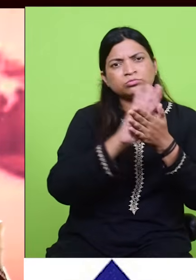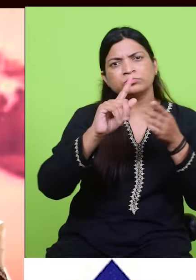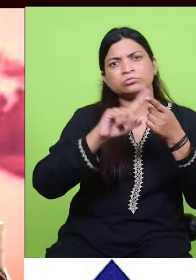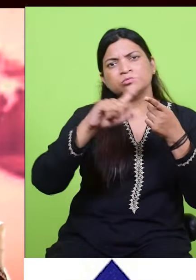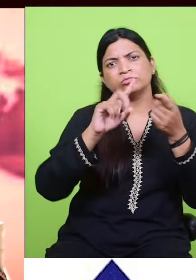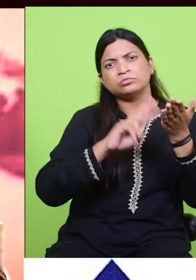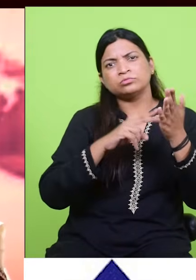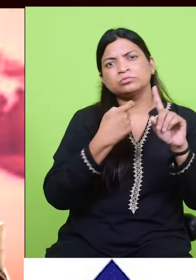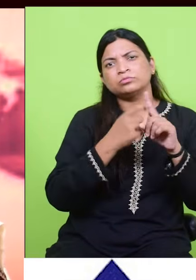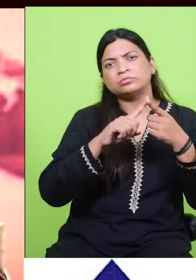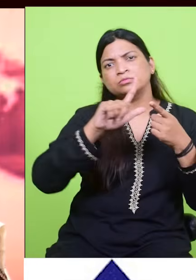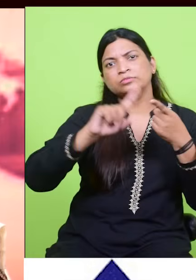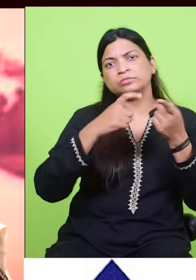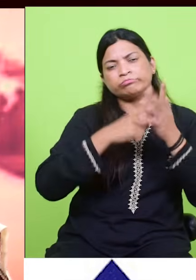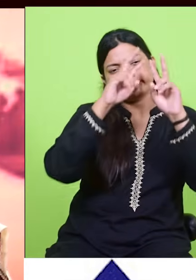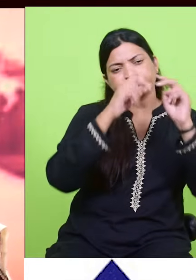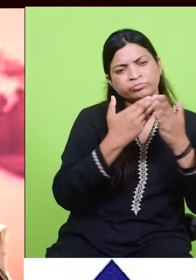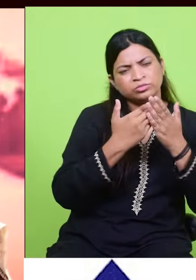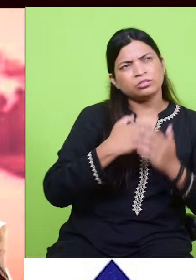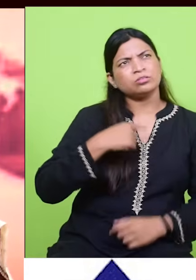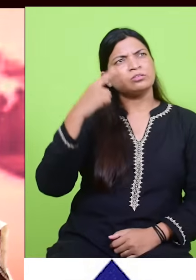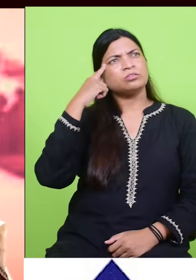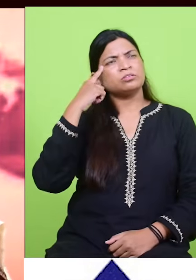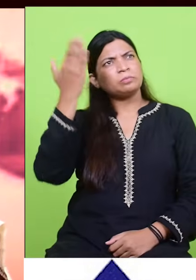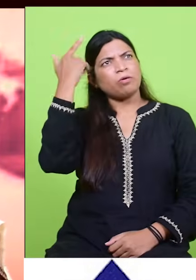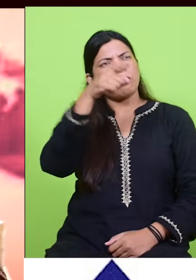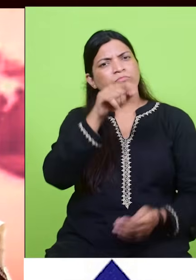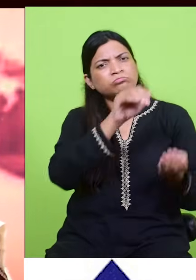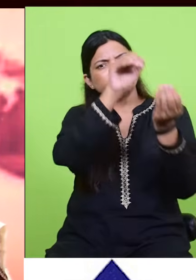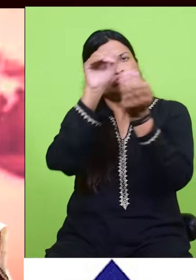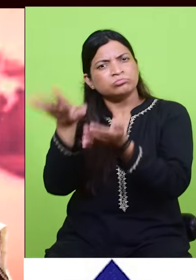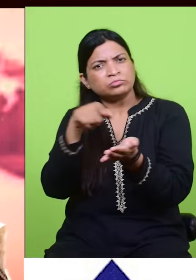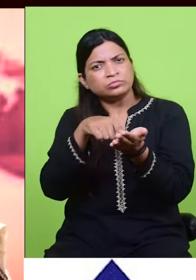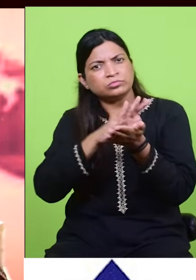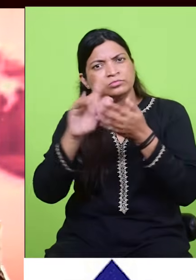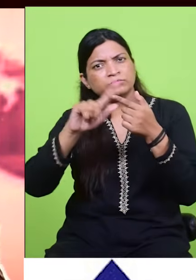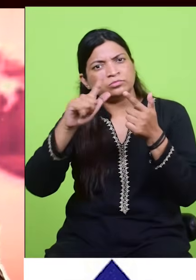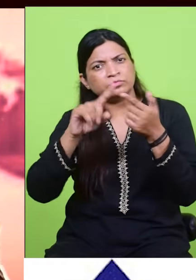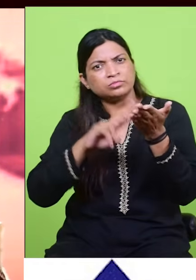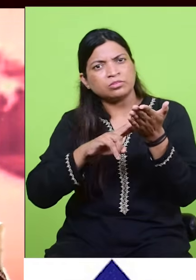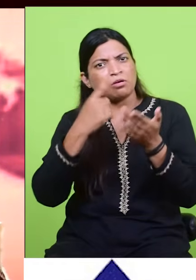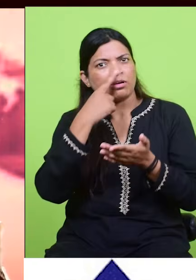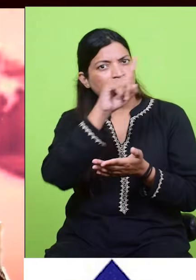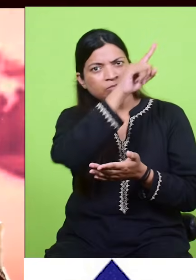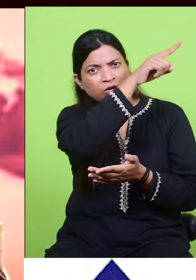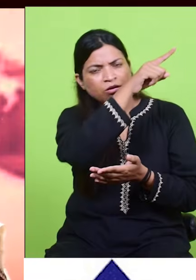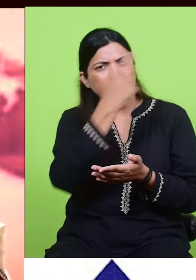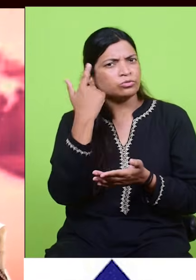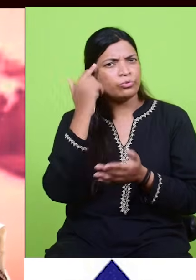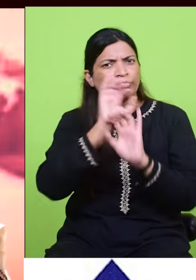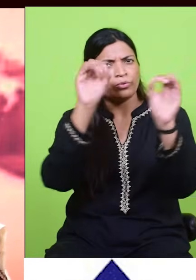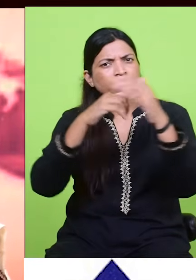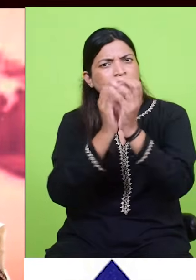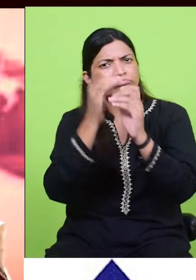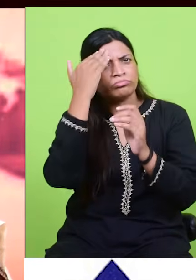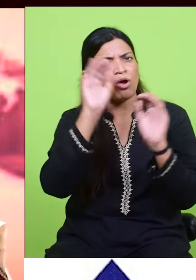कैसे पढ़ाया था अपनी बच्ची को। क्योंकि टीचर के पास में बच्चा आता है तो टीचर थोड़ी ना तभी ट्रेनिंग लेने चला जाता है, बच्चा तो जैसा आता है आपको ही अपने आप को उसके